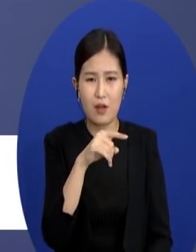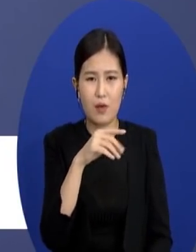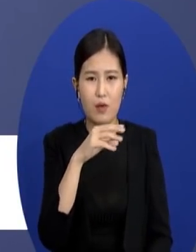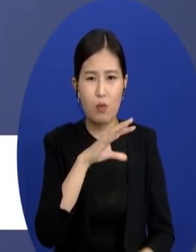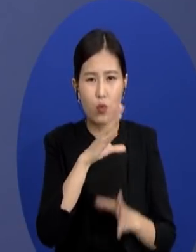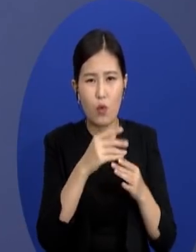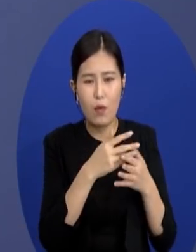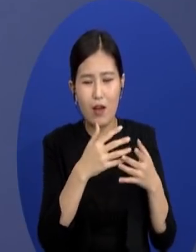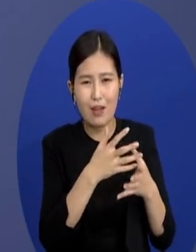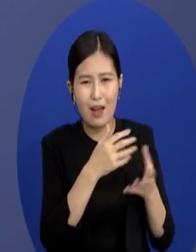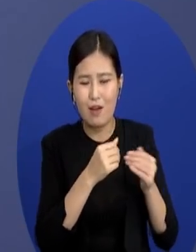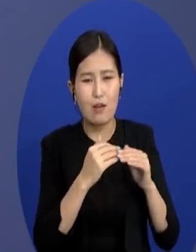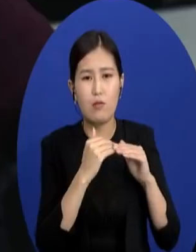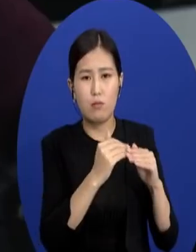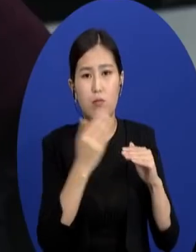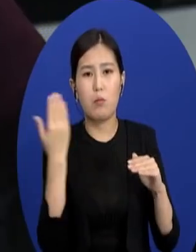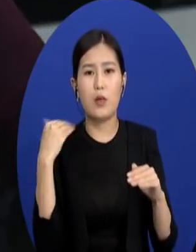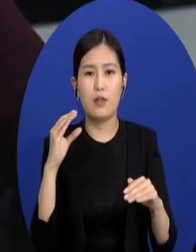зогсоож байсан юм байна.